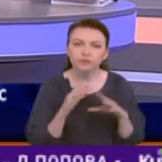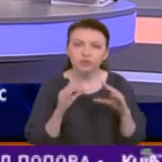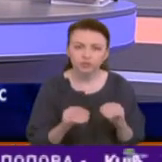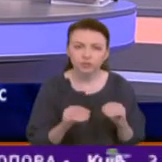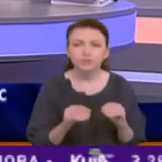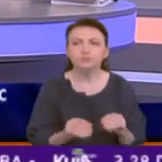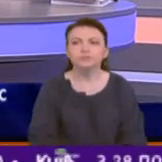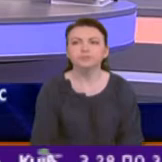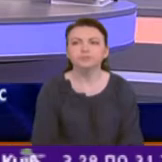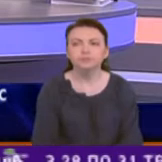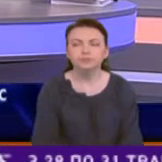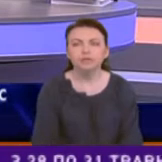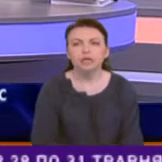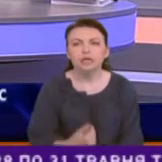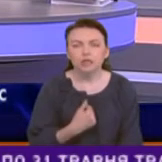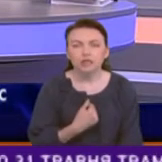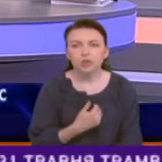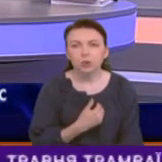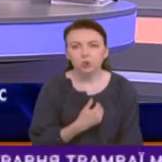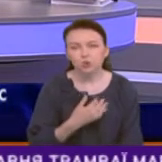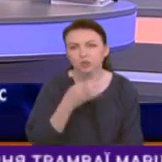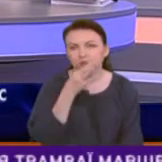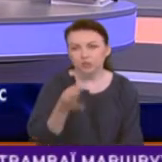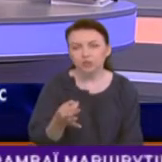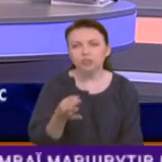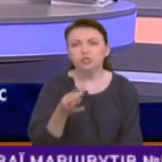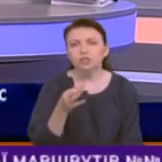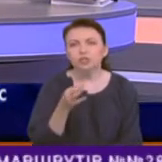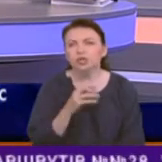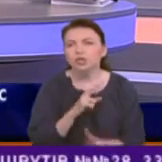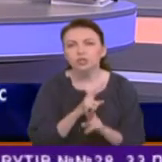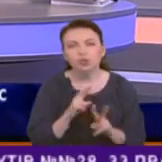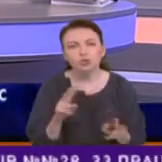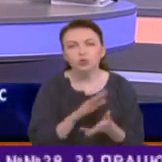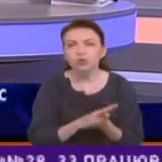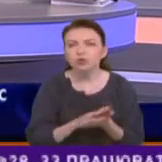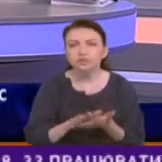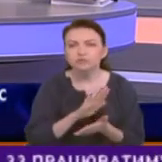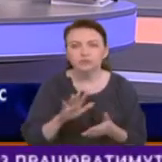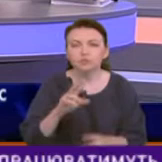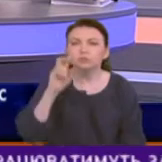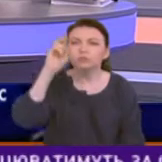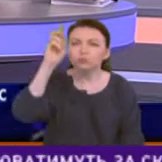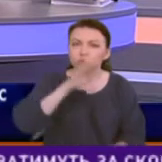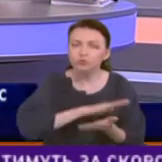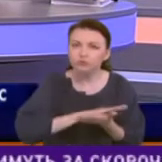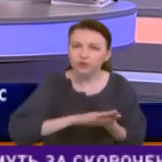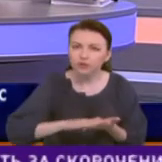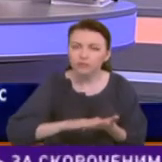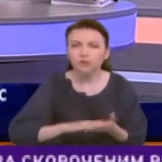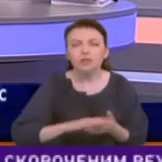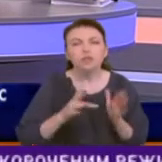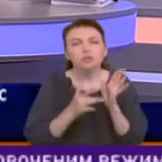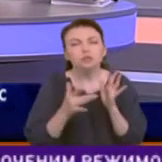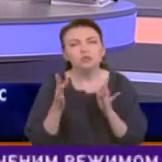Добрий вечір. Я хочу сказати, що ніхто не святий, тільки Бог святий. Ісус